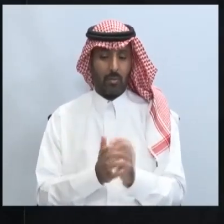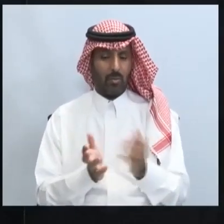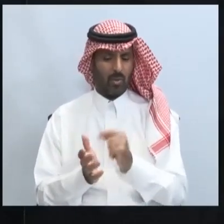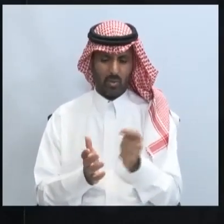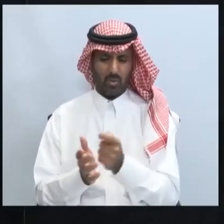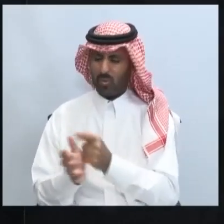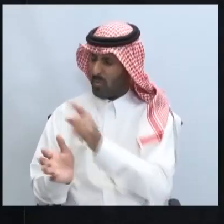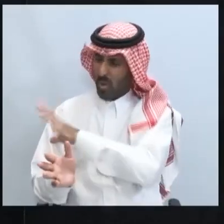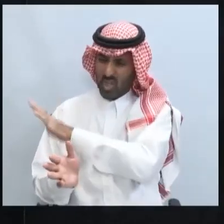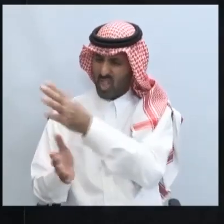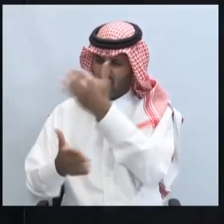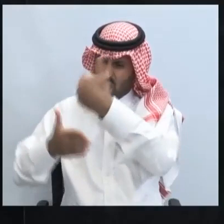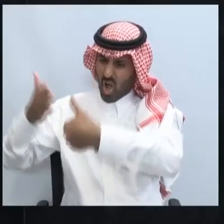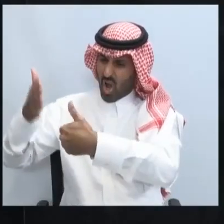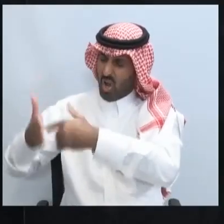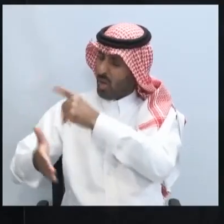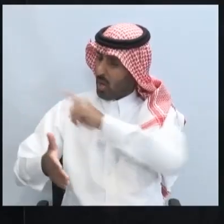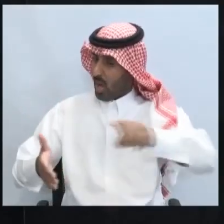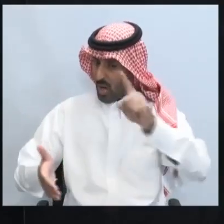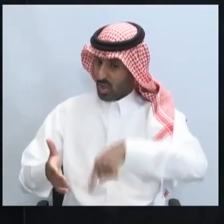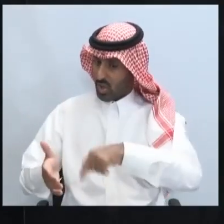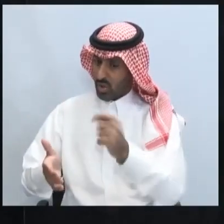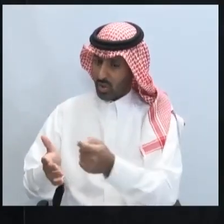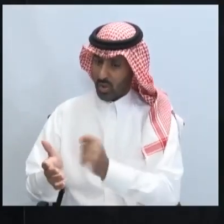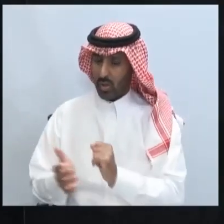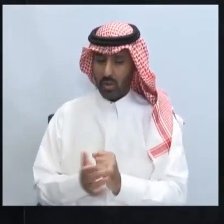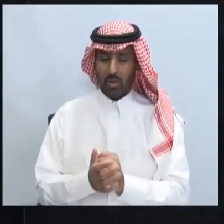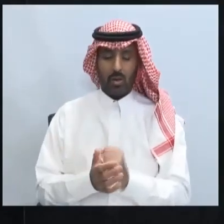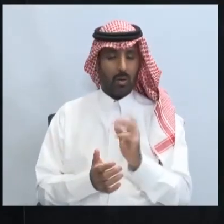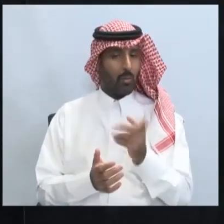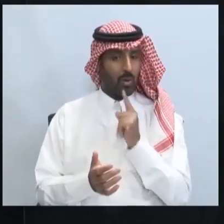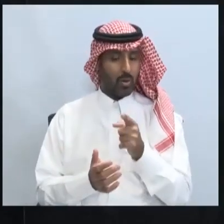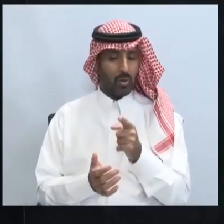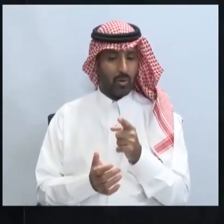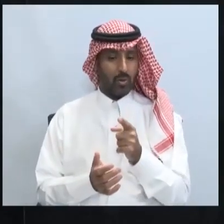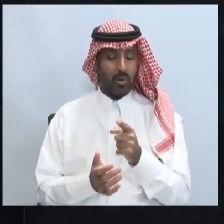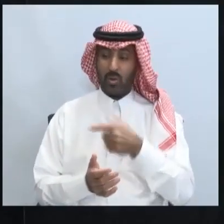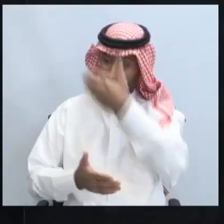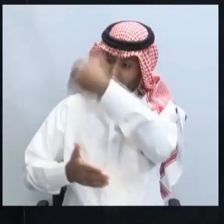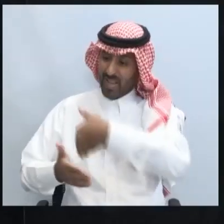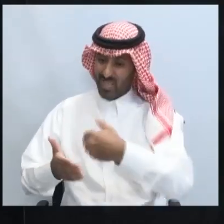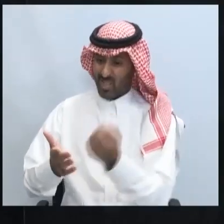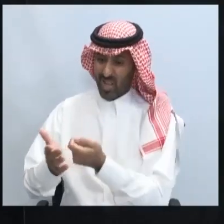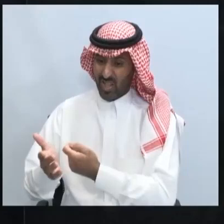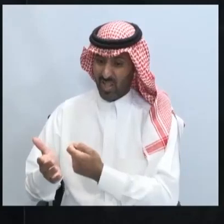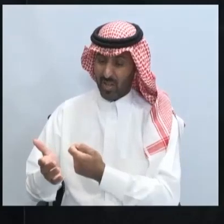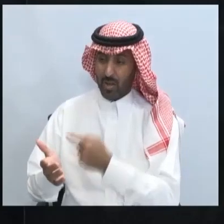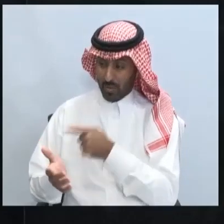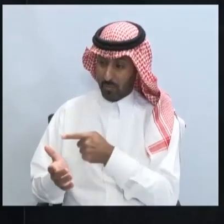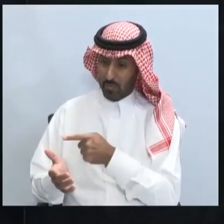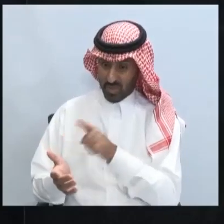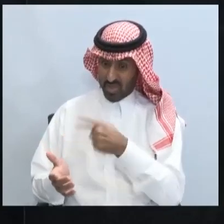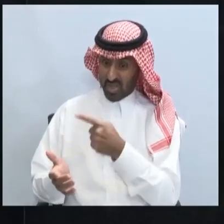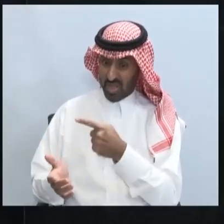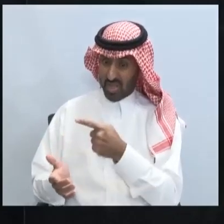لا اكتب في الاماكن التي يمنع من الكتابه فيها ما رايكم بمن يكتب على الجدران ما رايكم في ذلك